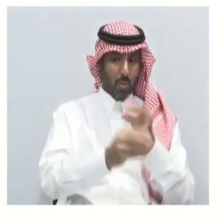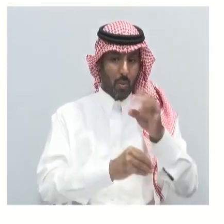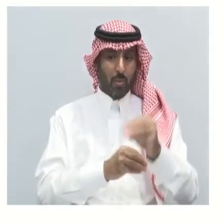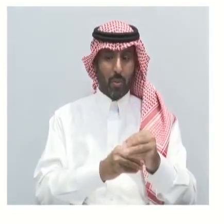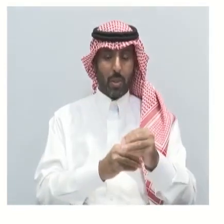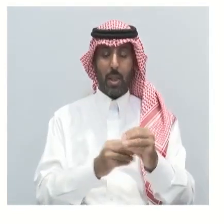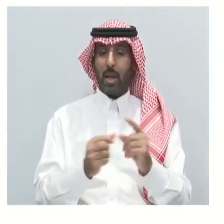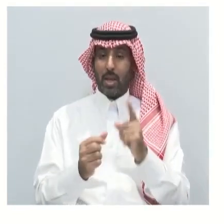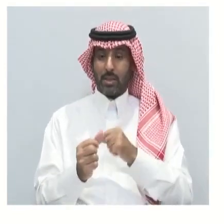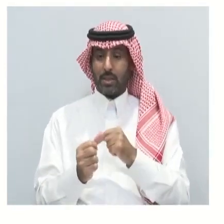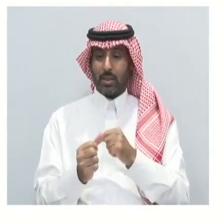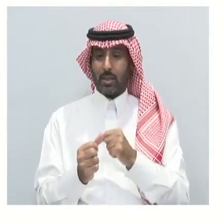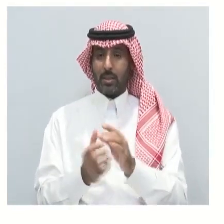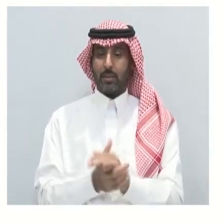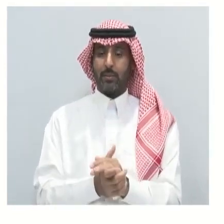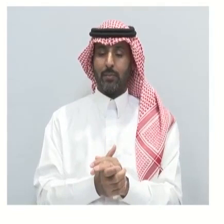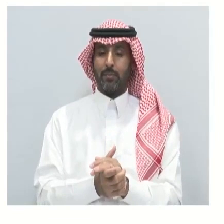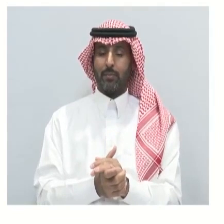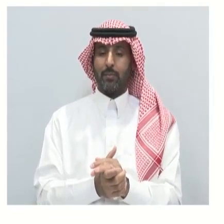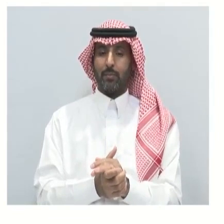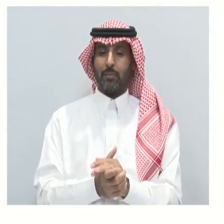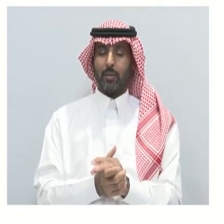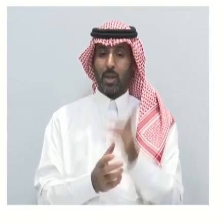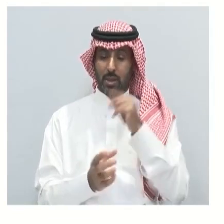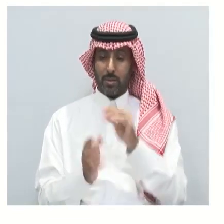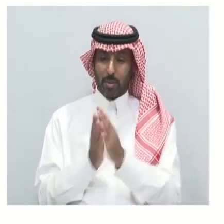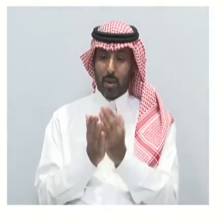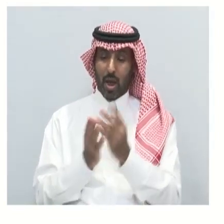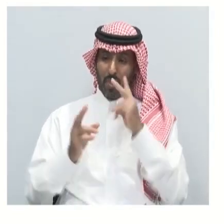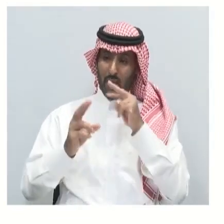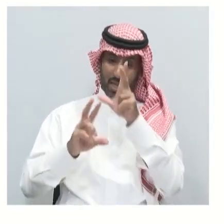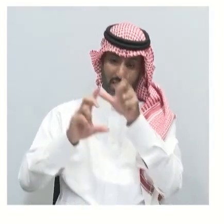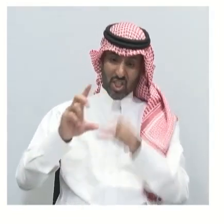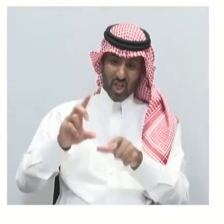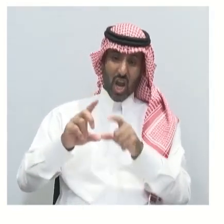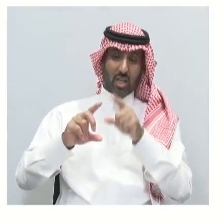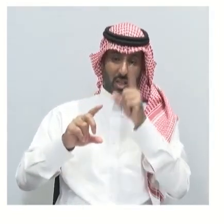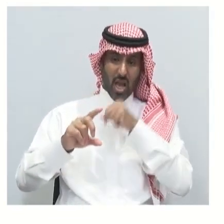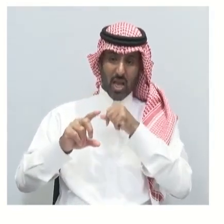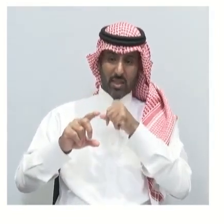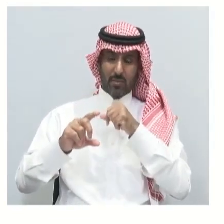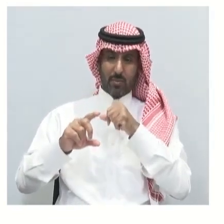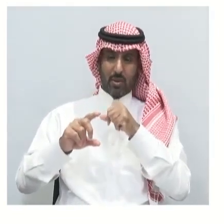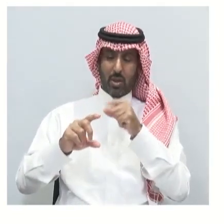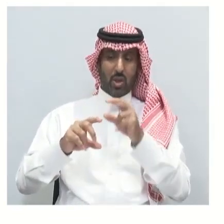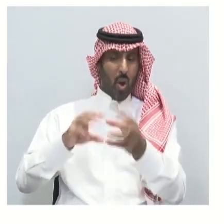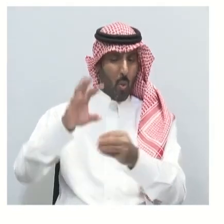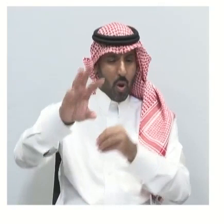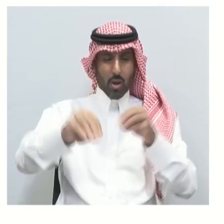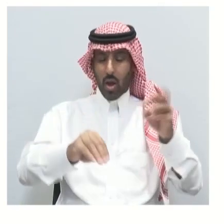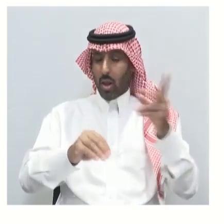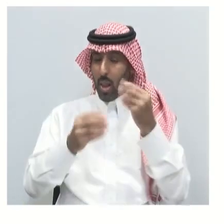كان لزاما ا يعني البحث الباحث يلتزم ان يكون له ادوات